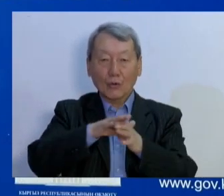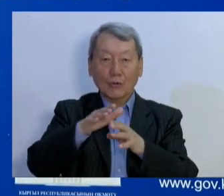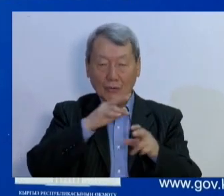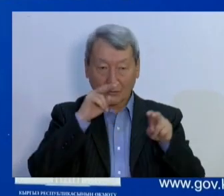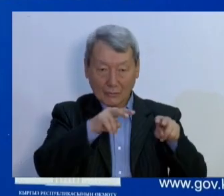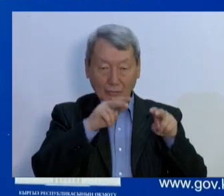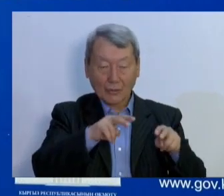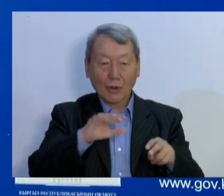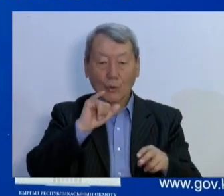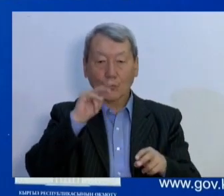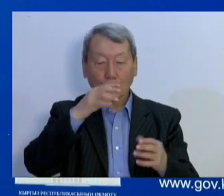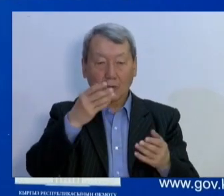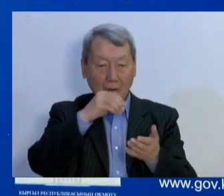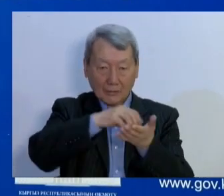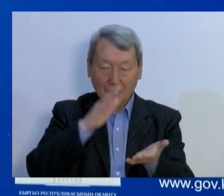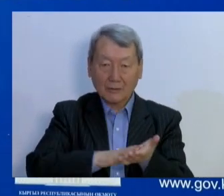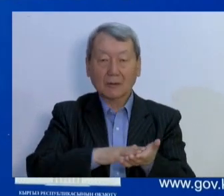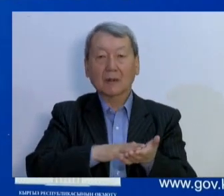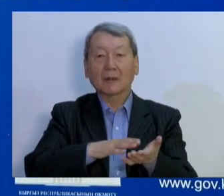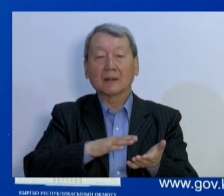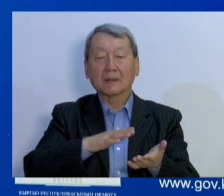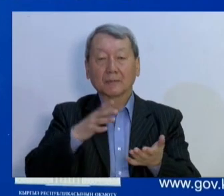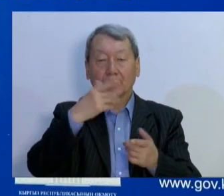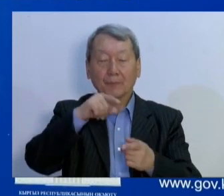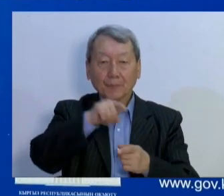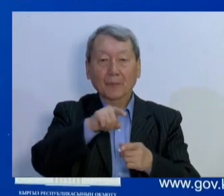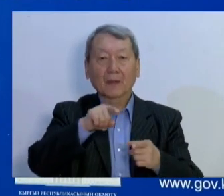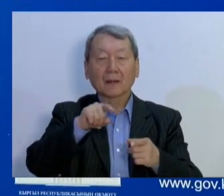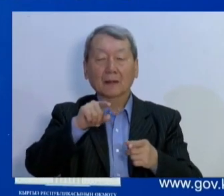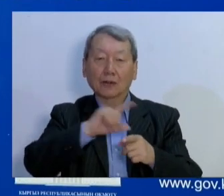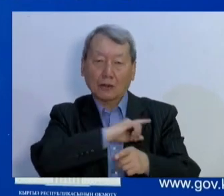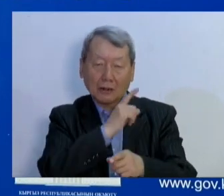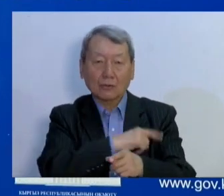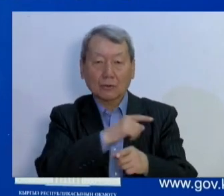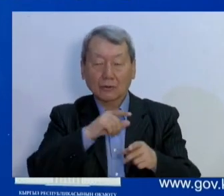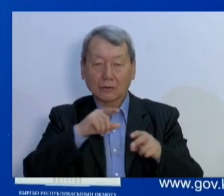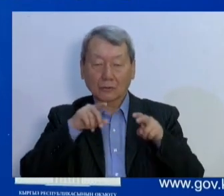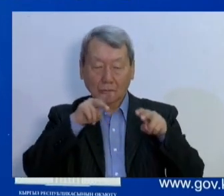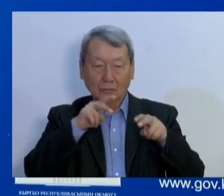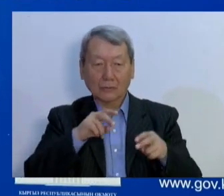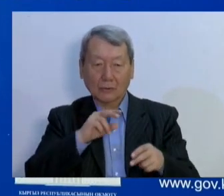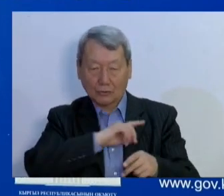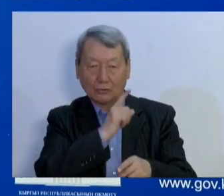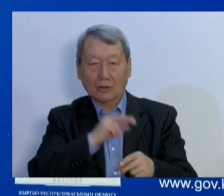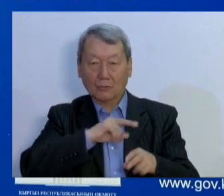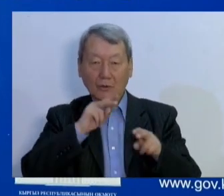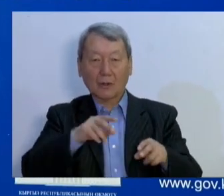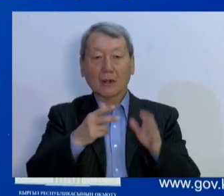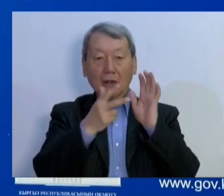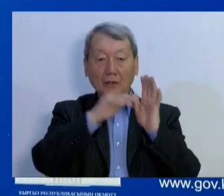ушу көзөмөлгө алынып, учетко алынып, ошол ушунча адамга деген катуу көзөмөл жүргүзүлүп келип атат.